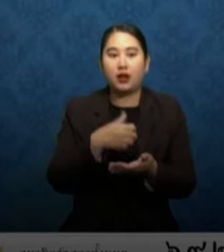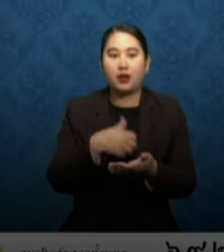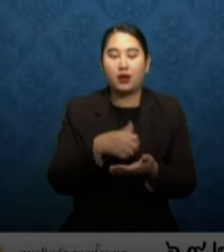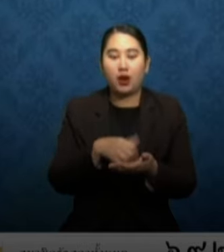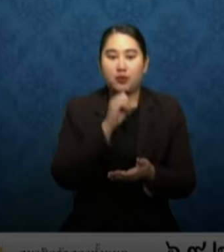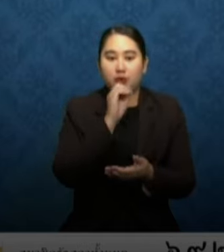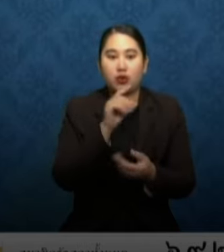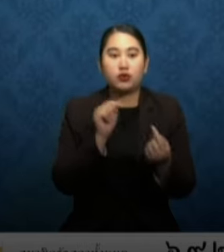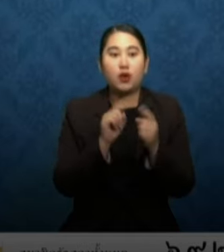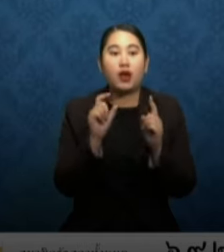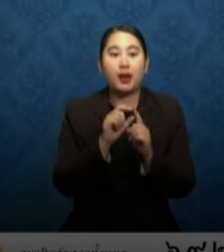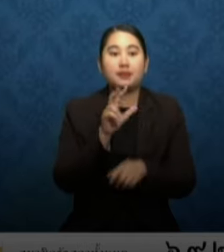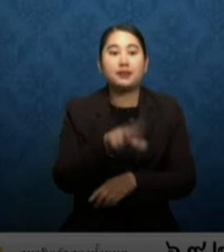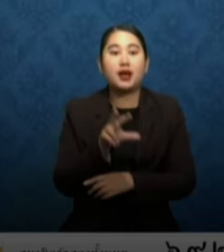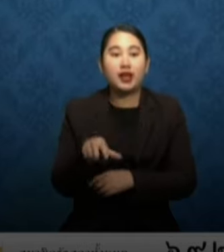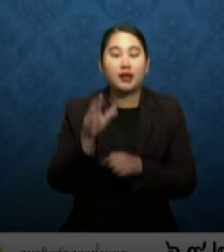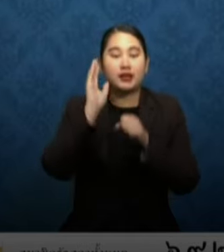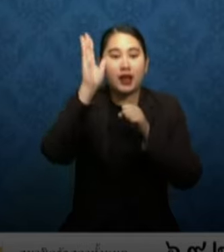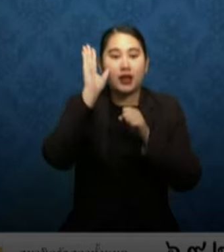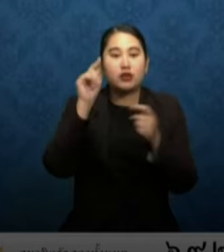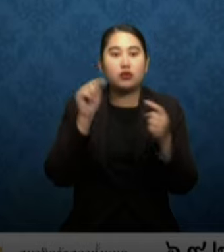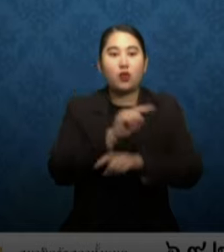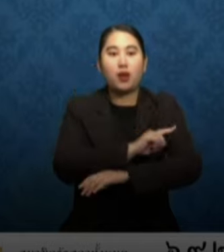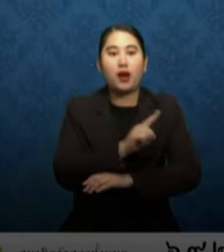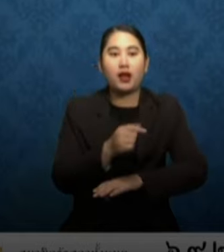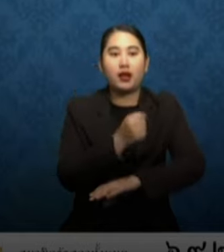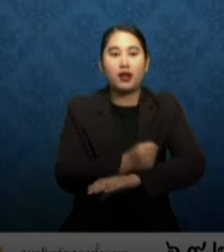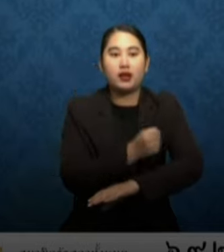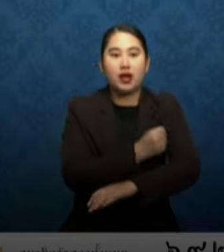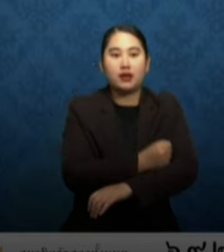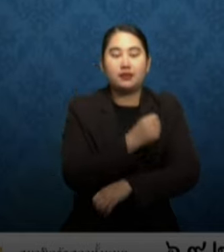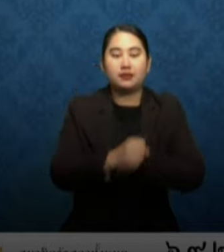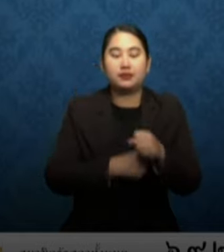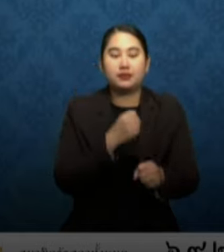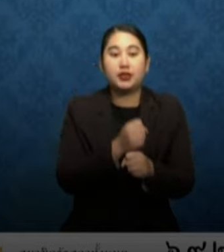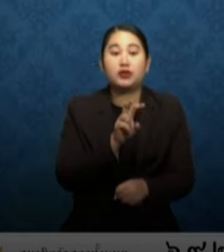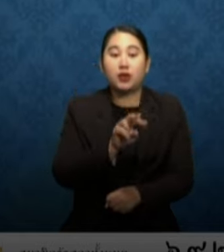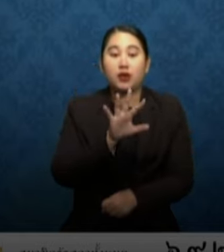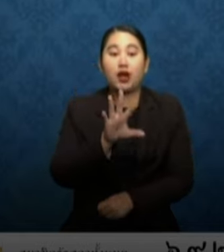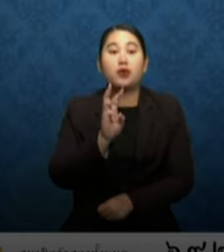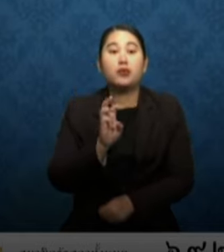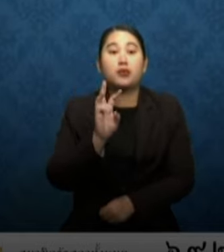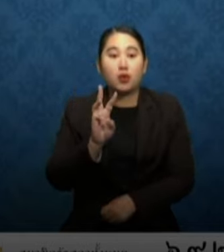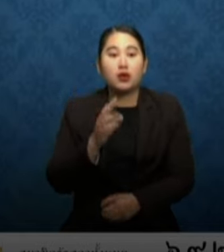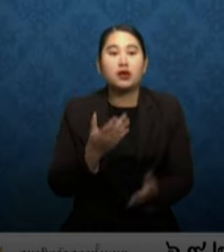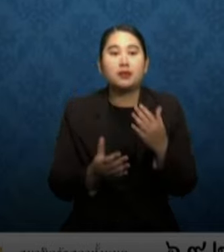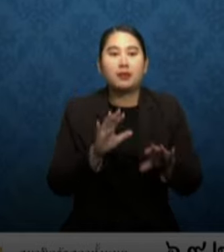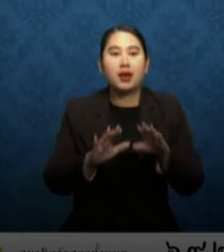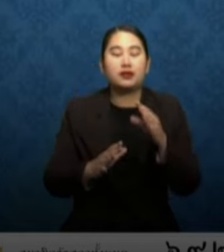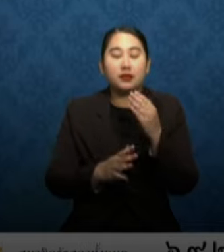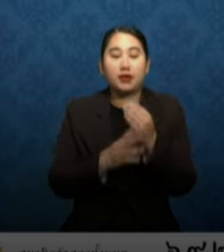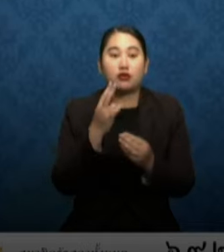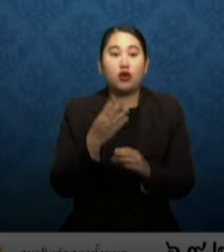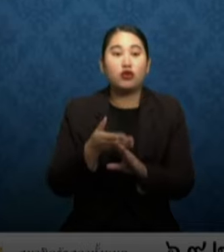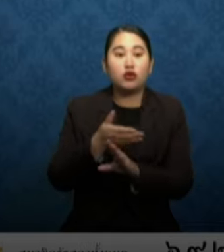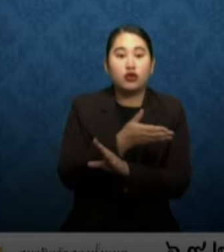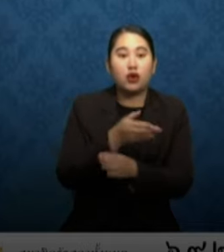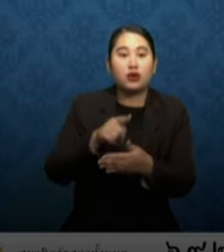จากแถลงการของพรรคเพื่อไทยเนื่องในวันแรงงานปี 2566หรือ 2สัปดาห์ก่อนการเลือก